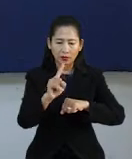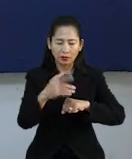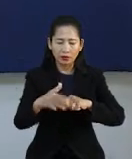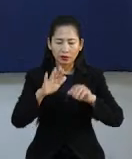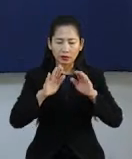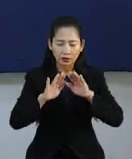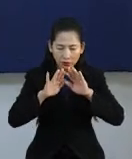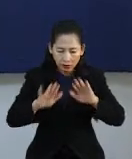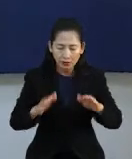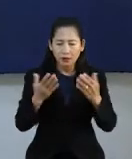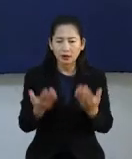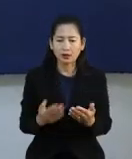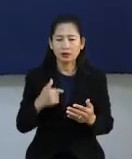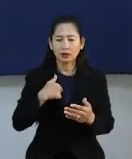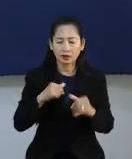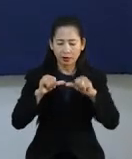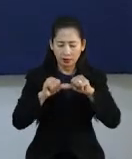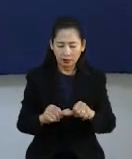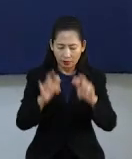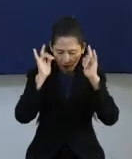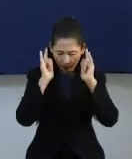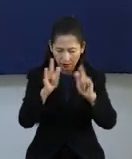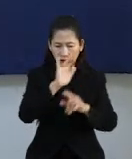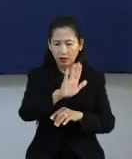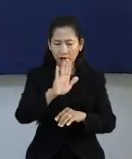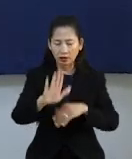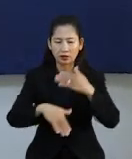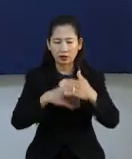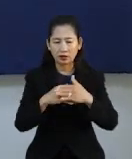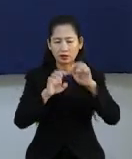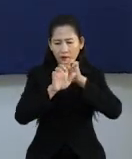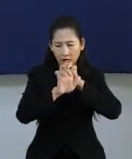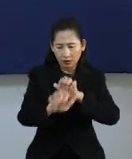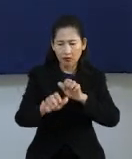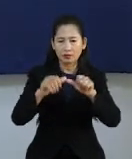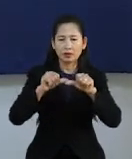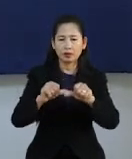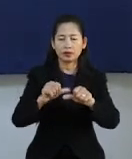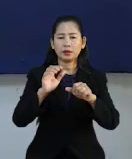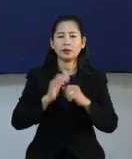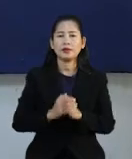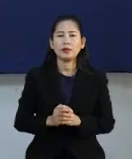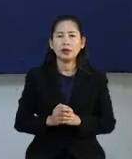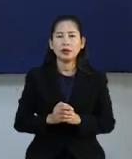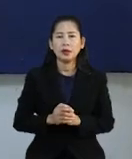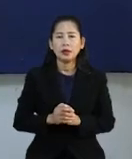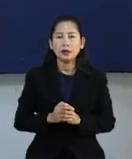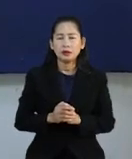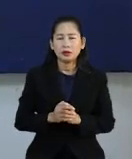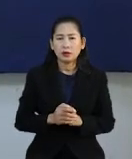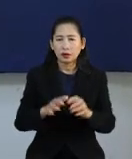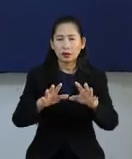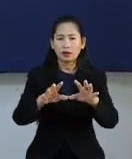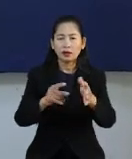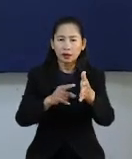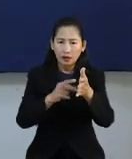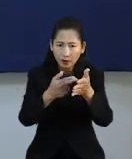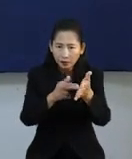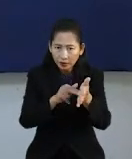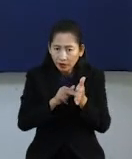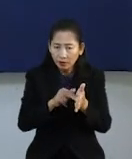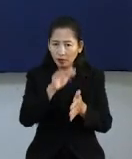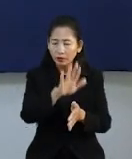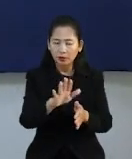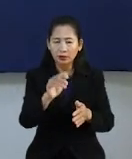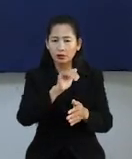sang là lại tệ đôi chân nè cứ nơi tai bẩn to trà ca một đến con pi chùm ngày nè con á chẳng chia ca tổ tu chỉ đọc nè cứ cứ xong